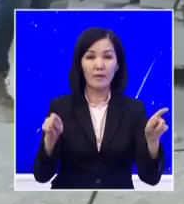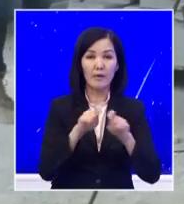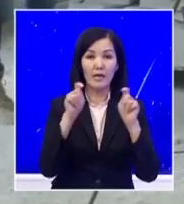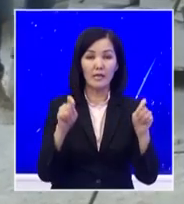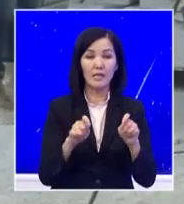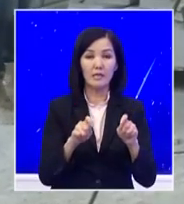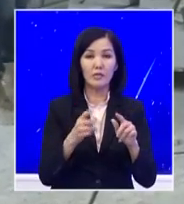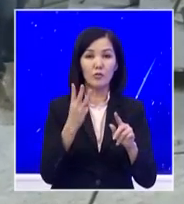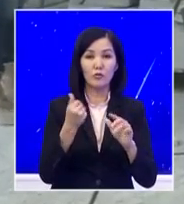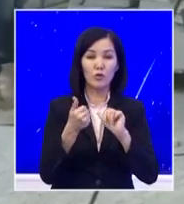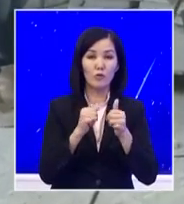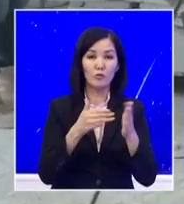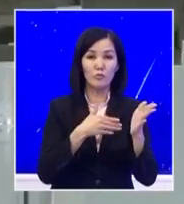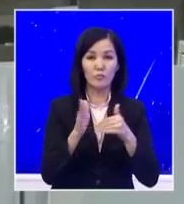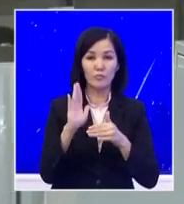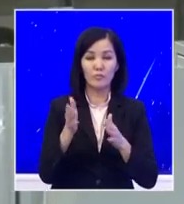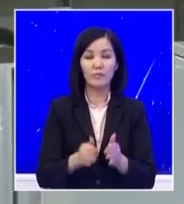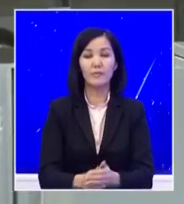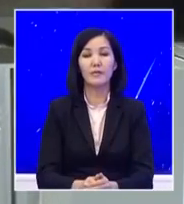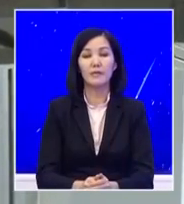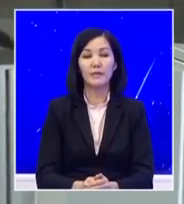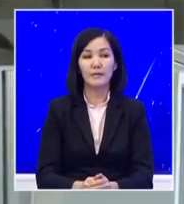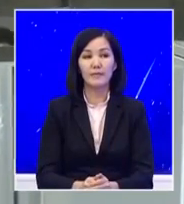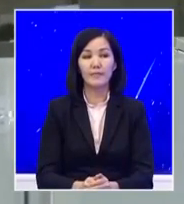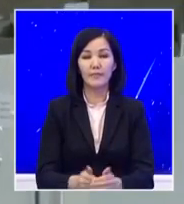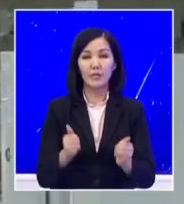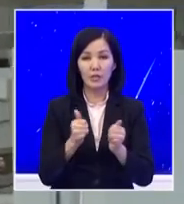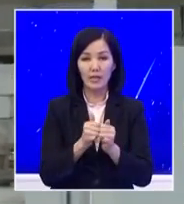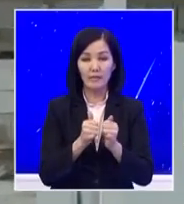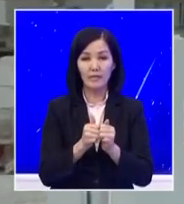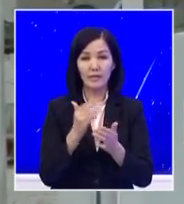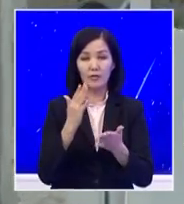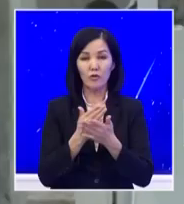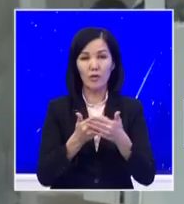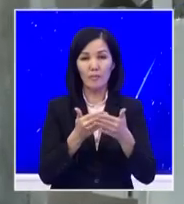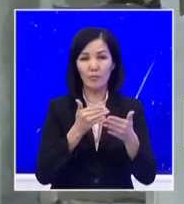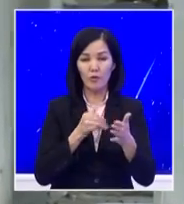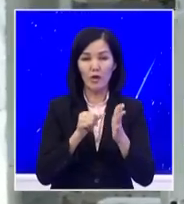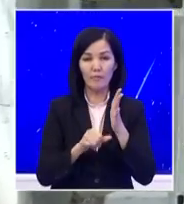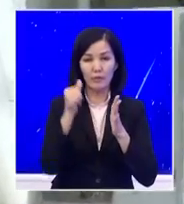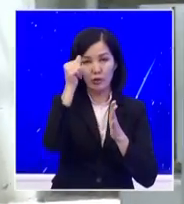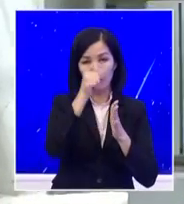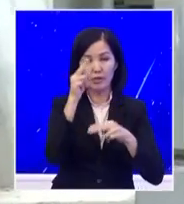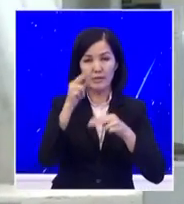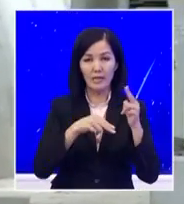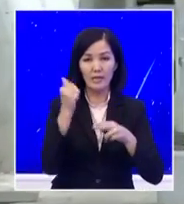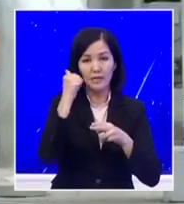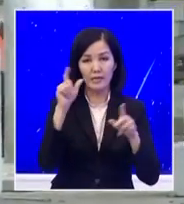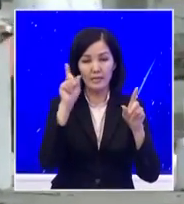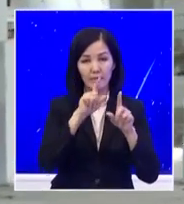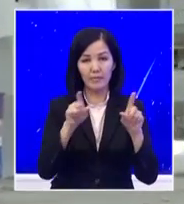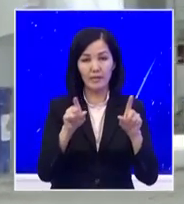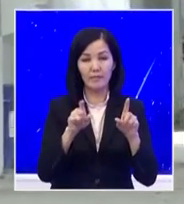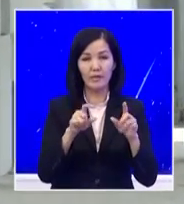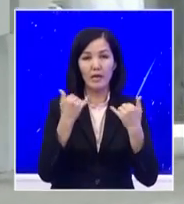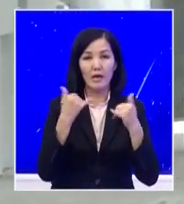ол түйткіл толықтай шешілмек. Мына жанымызда орналасқан бұрынғы 60-шы жылдарда салынған ескі мектепте